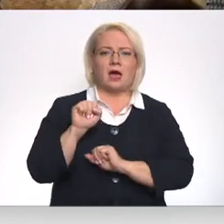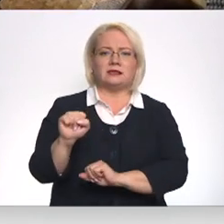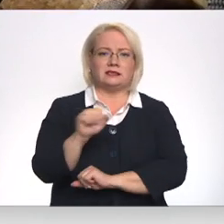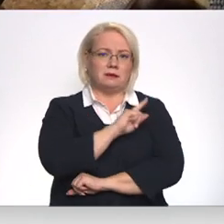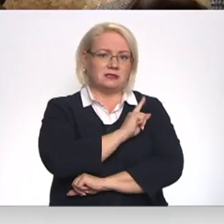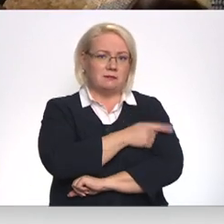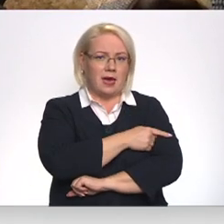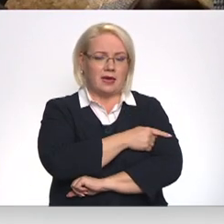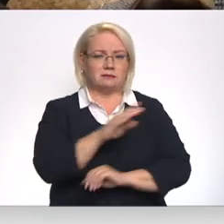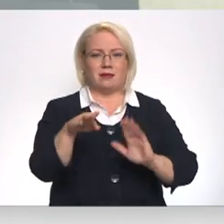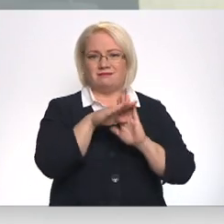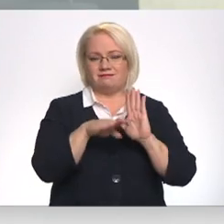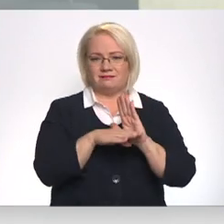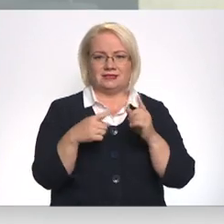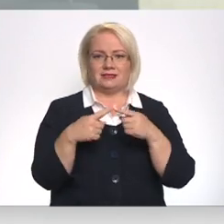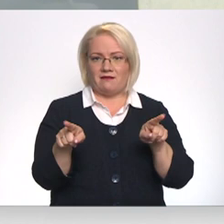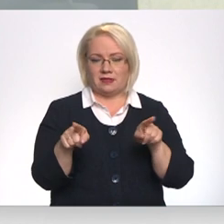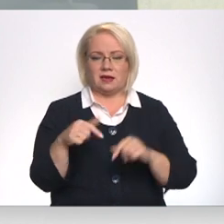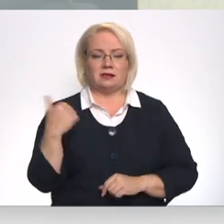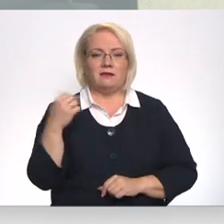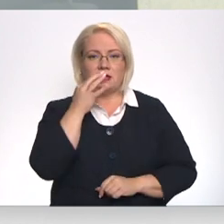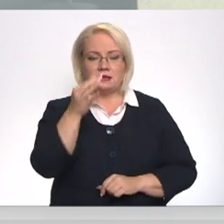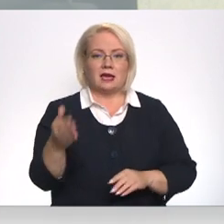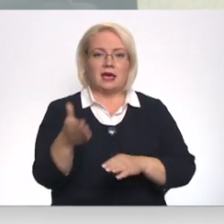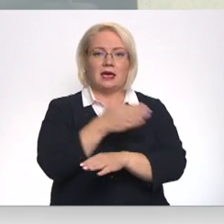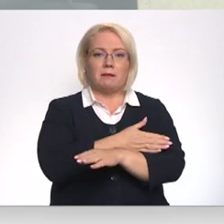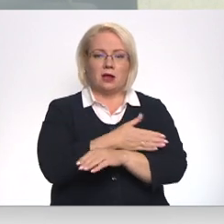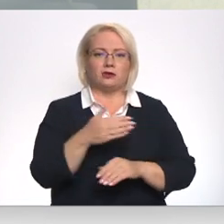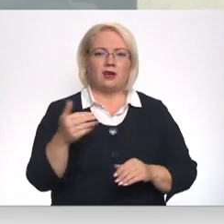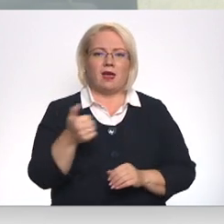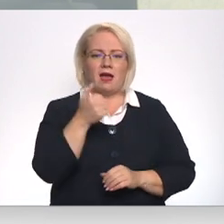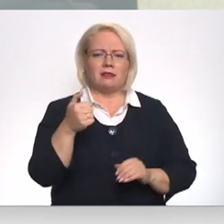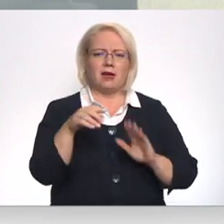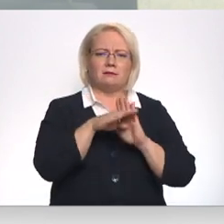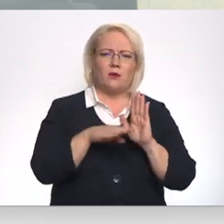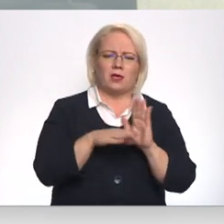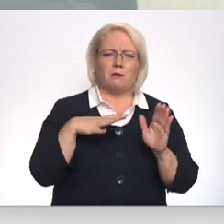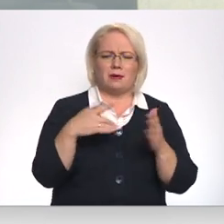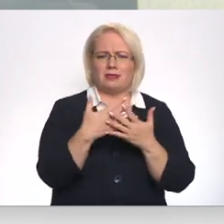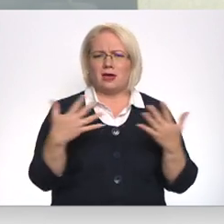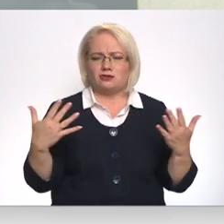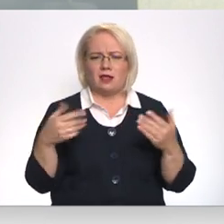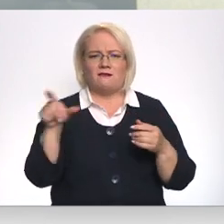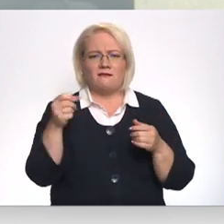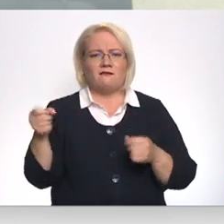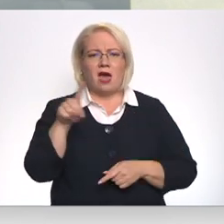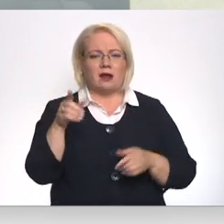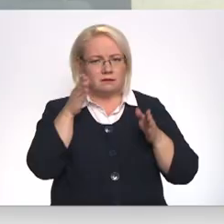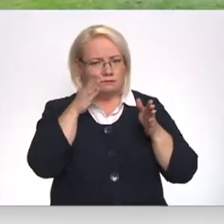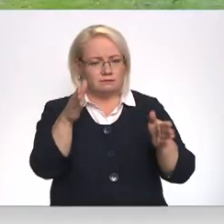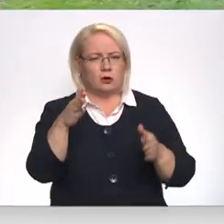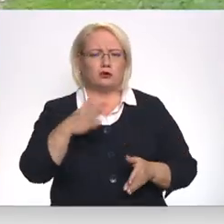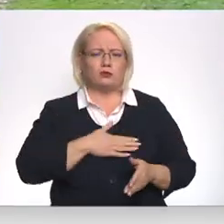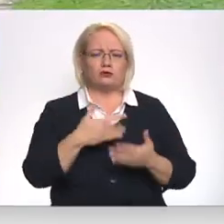Tomēr scenārijs gan cits. Iepriekšējā gadā mūsu scenāriji bija dažā atšķirīgi. Tie bija vairāk koncentrēti uz mūsu gatavošanos